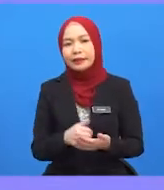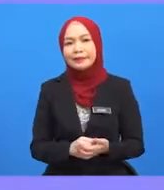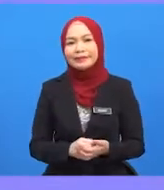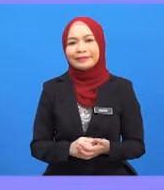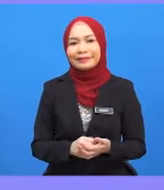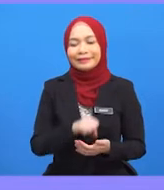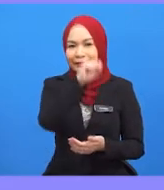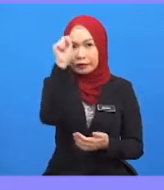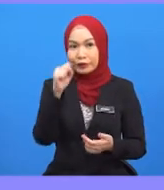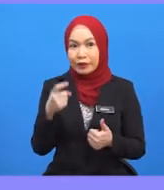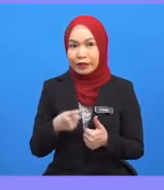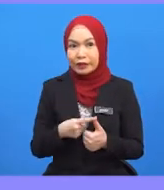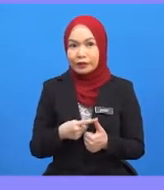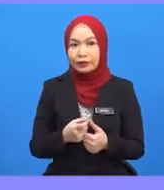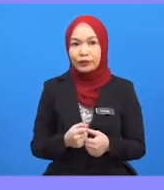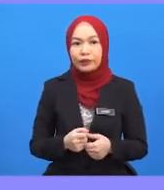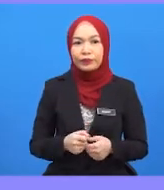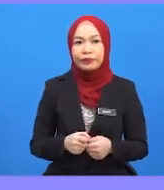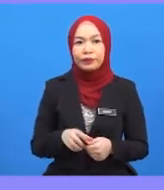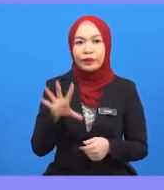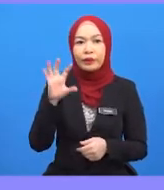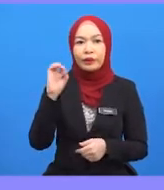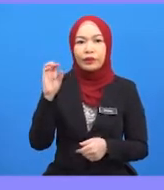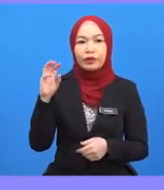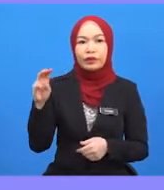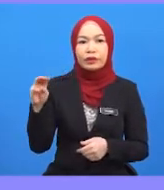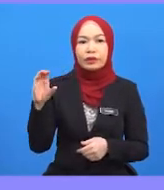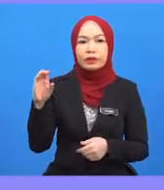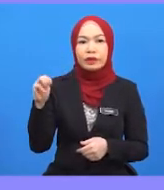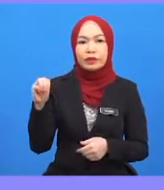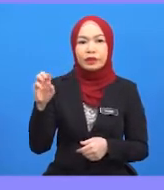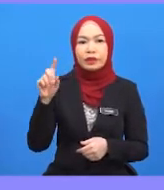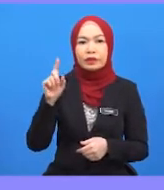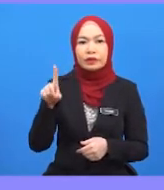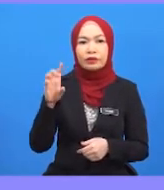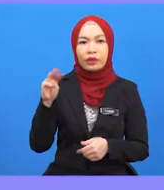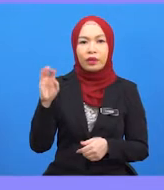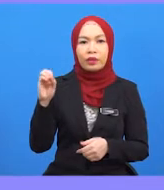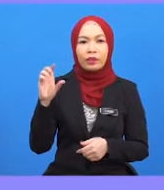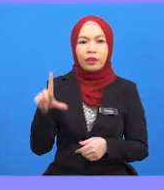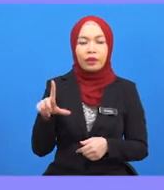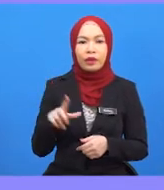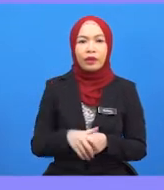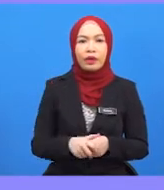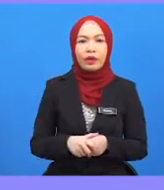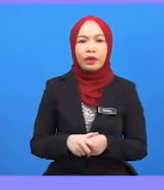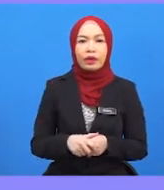1. 50 cm padu isi padu lautan kalium hidroksida yang